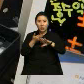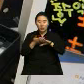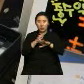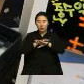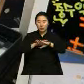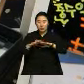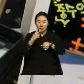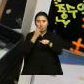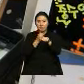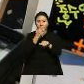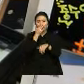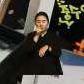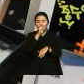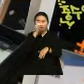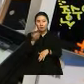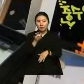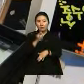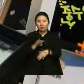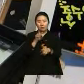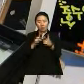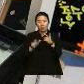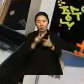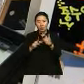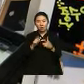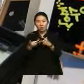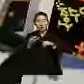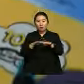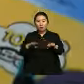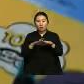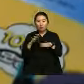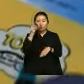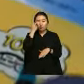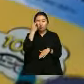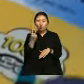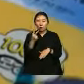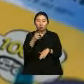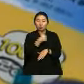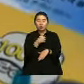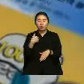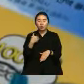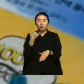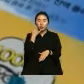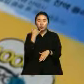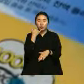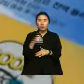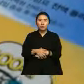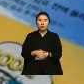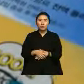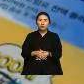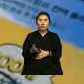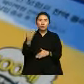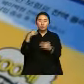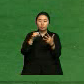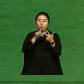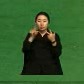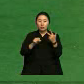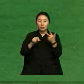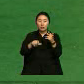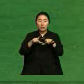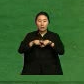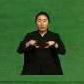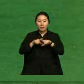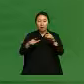잘 스며들 수 있을까? 그 근심을 털어내는 데는 두 달이라는 시간이면 충분했습니다. 지난 7월 일반